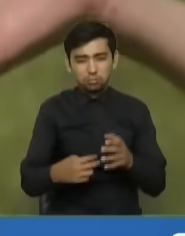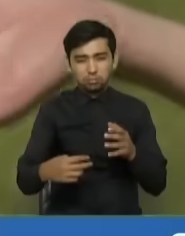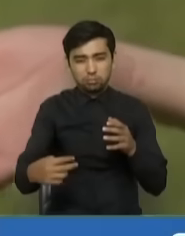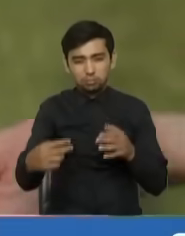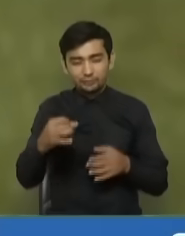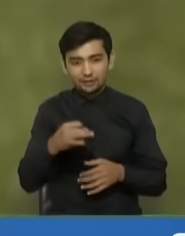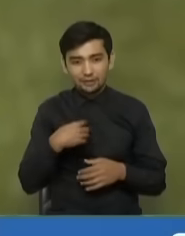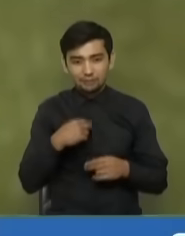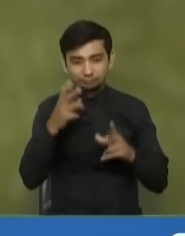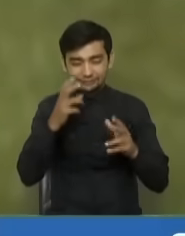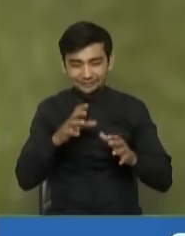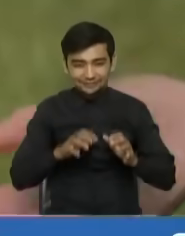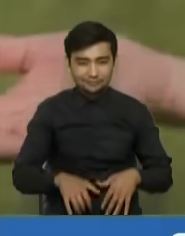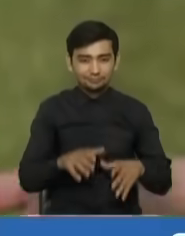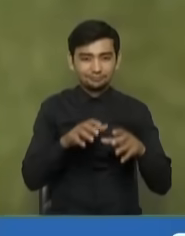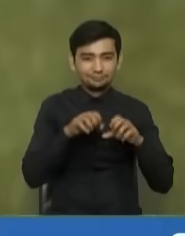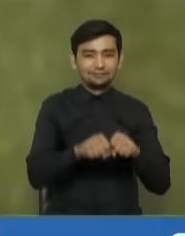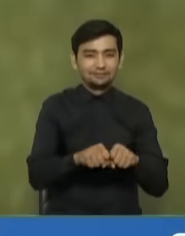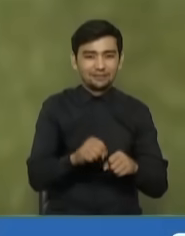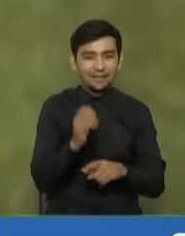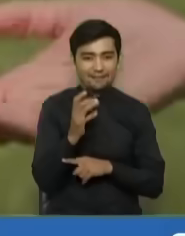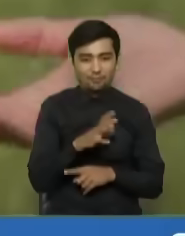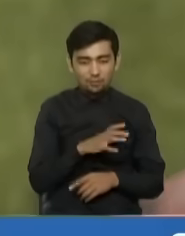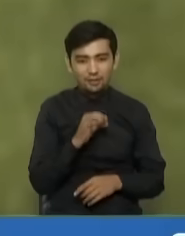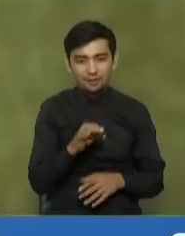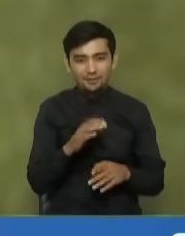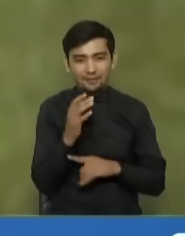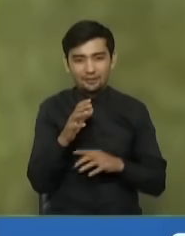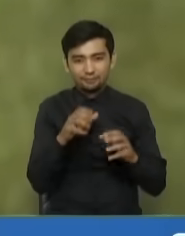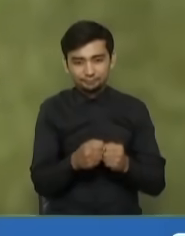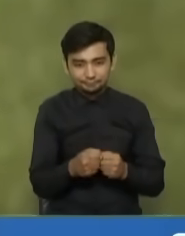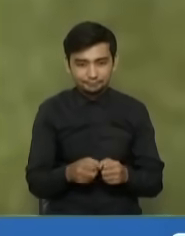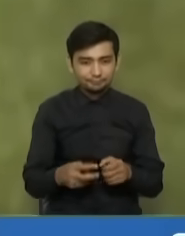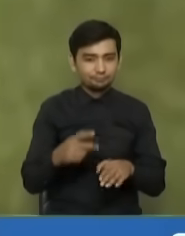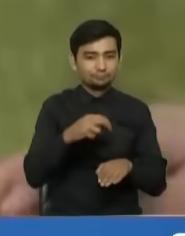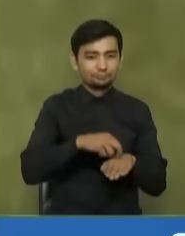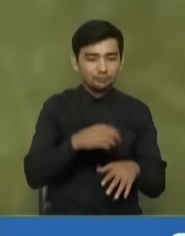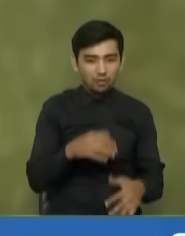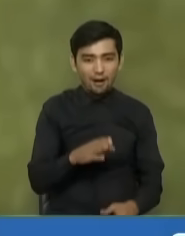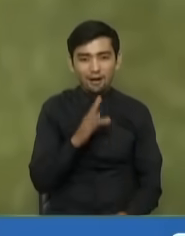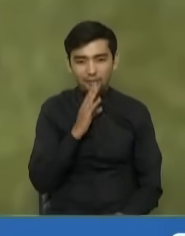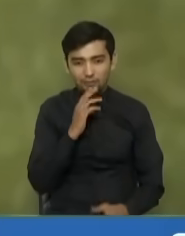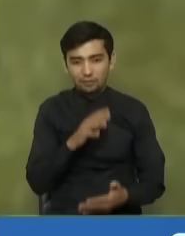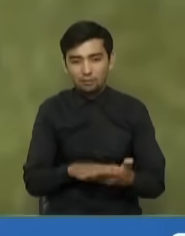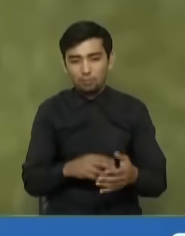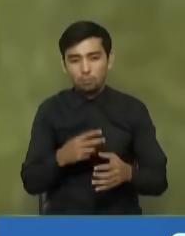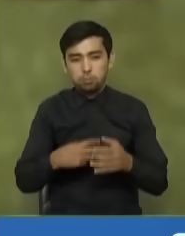есімді жинап шықтым дейді. Қыз қалдан ұстап қалған бала. Қыз сол үйі ағып кеткен. Көргендер